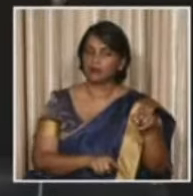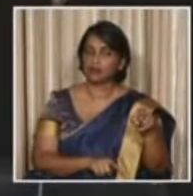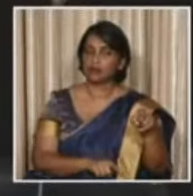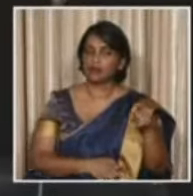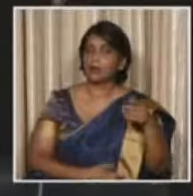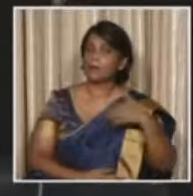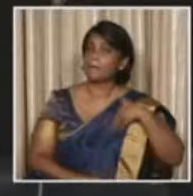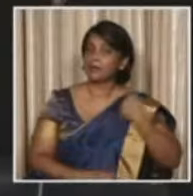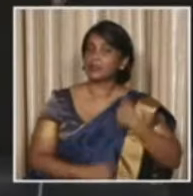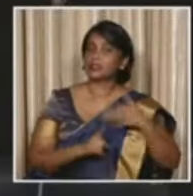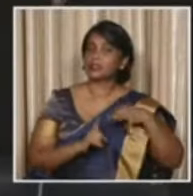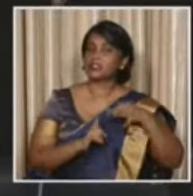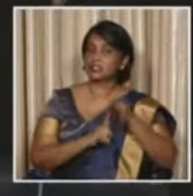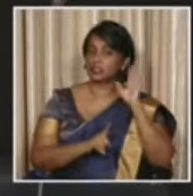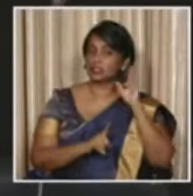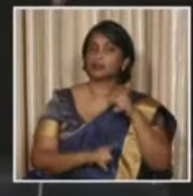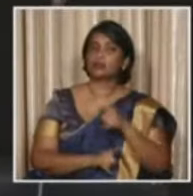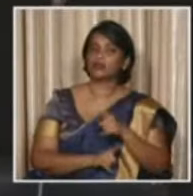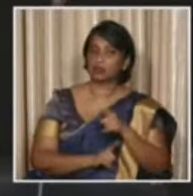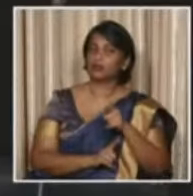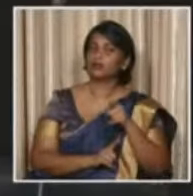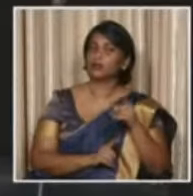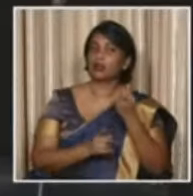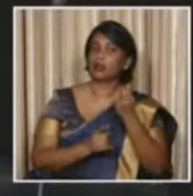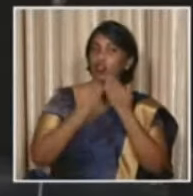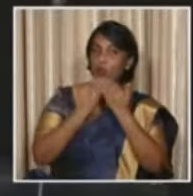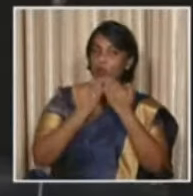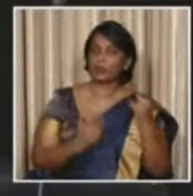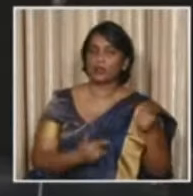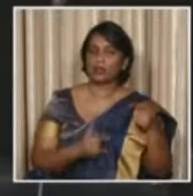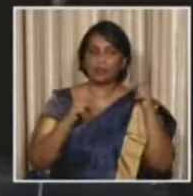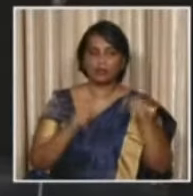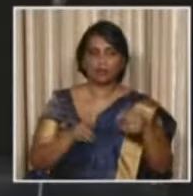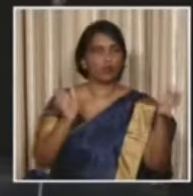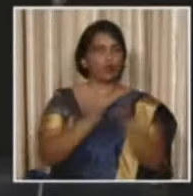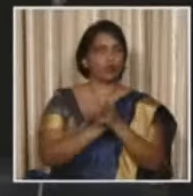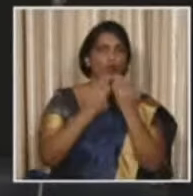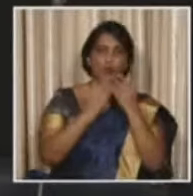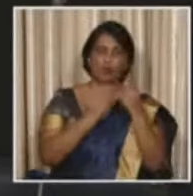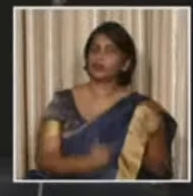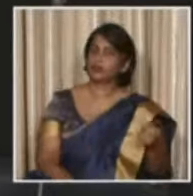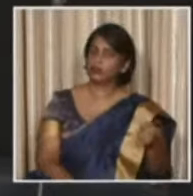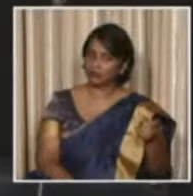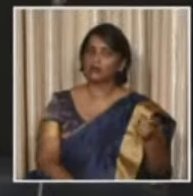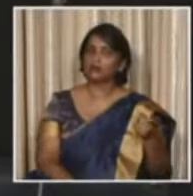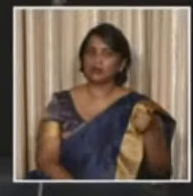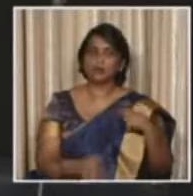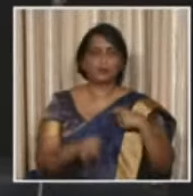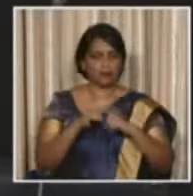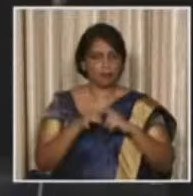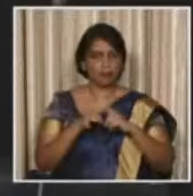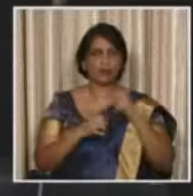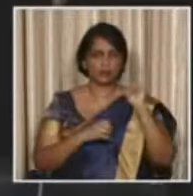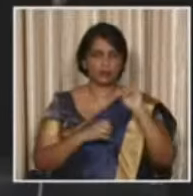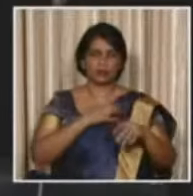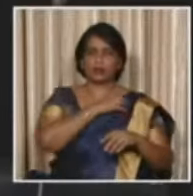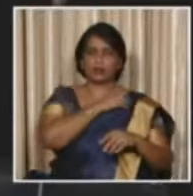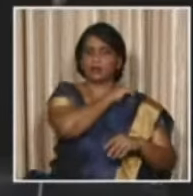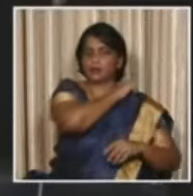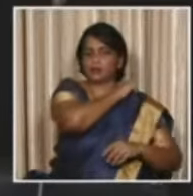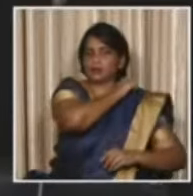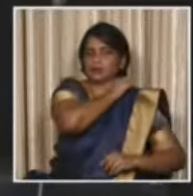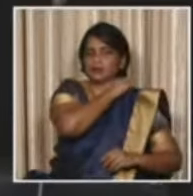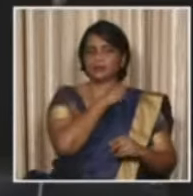එතුමා තමයි ප්‍රධාන ජනාධිපතිව හිටපු ජනාධිපතිතුමාගේ ආර්ථික උපදේශක. දැන් ඔබතුමාලගේ උපදේශක. දැන් ඔබතුමාලට ප්‍රශ්න වෙලා තියෙන්නේ ඒකයි.